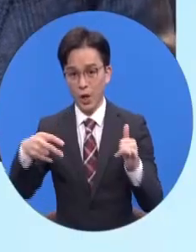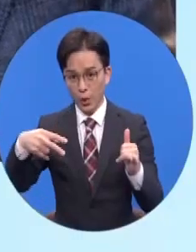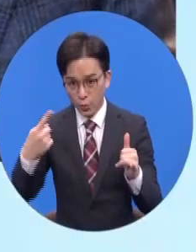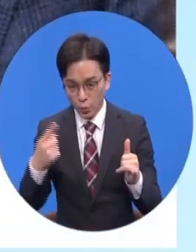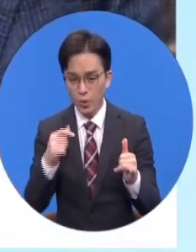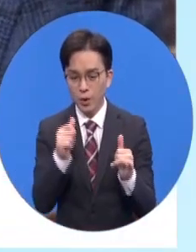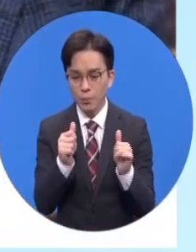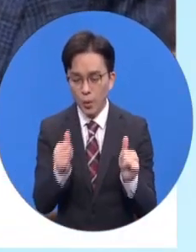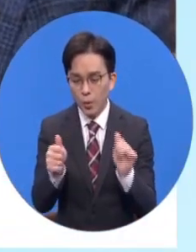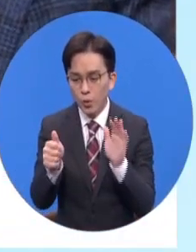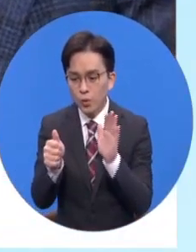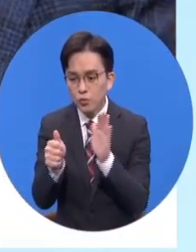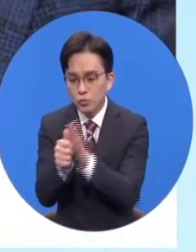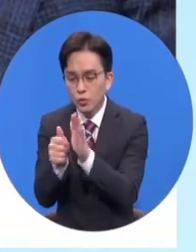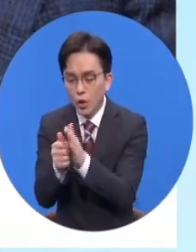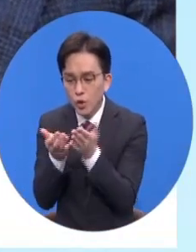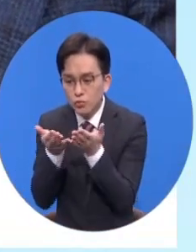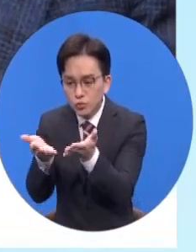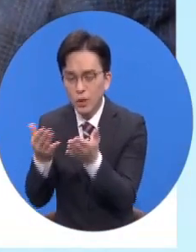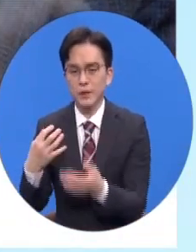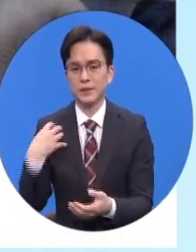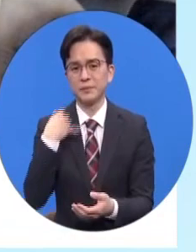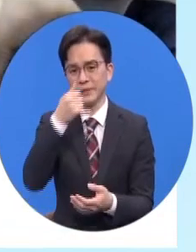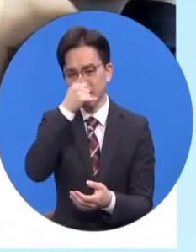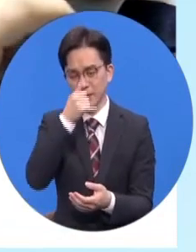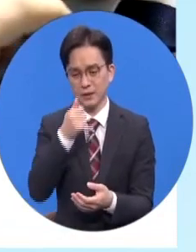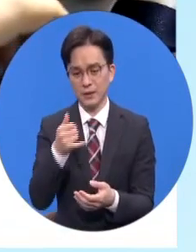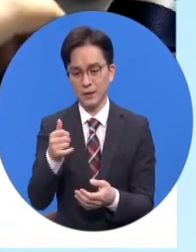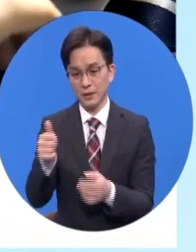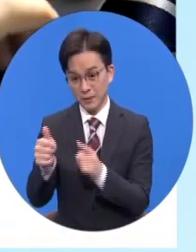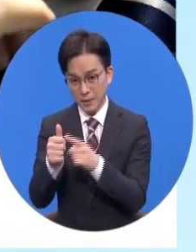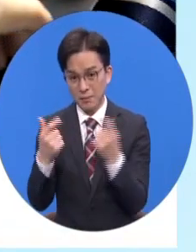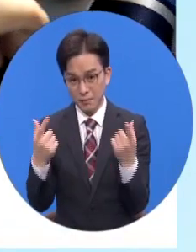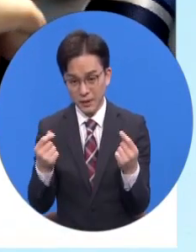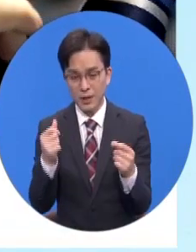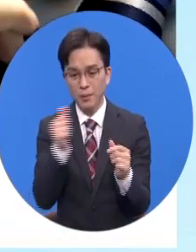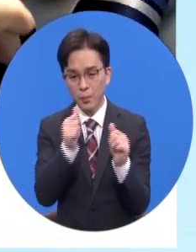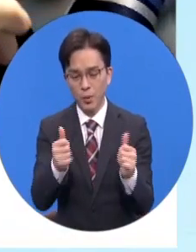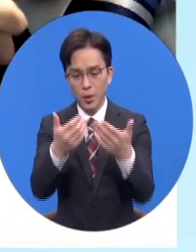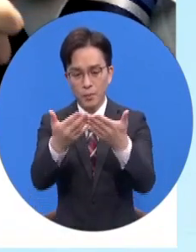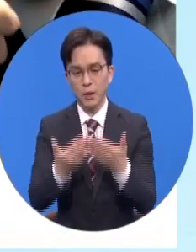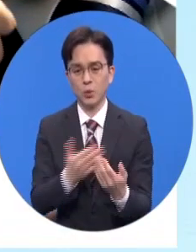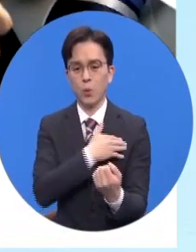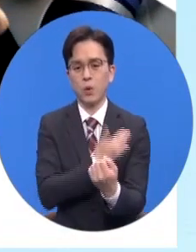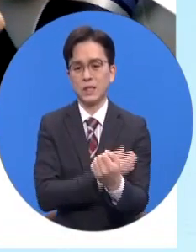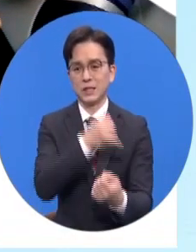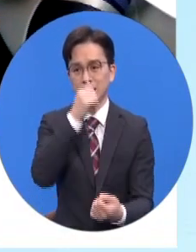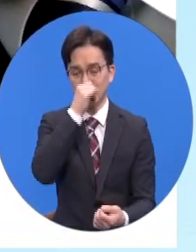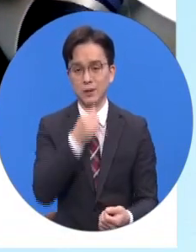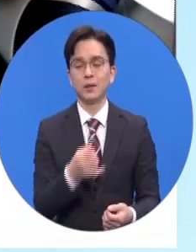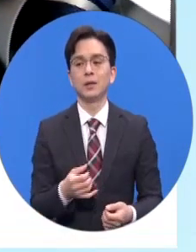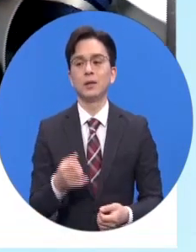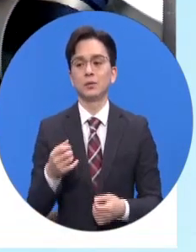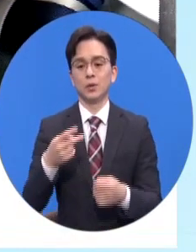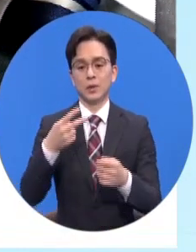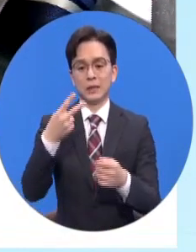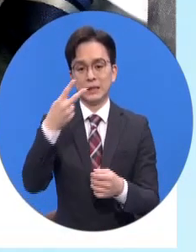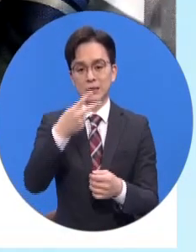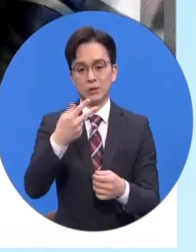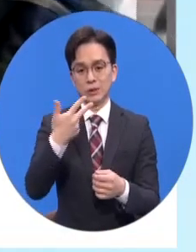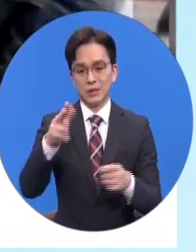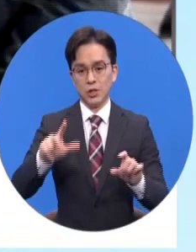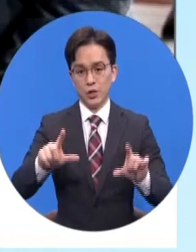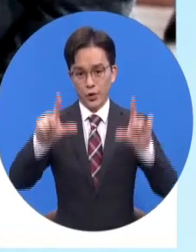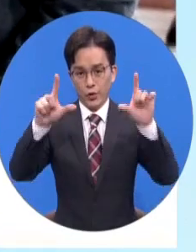권리가 있구요 또 이 두 번째 작품 같은 경우에는 이제 며 후보 같은 경우에 같은 법인에 있는 변호사가 이제 기계적으로